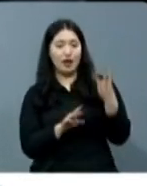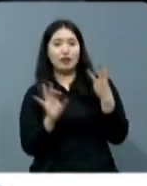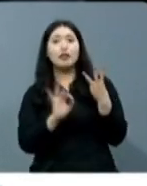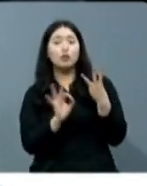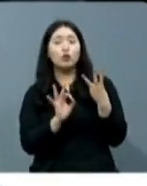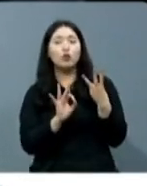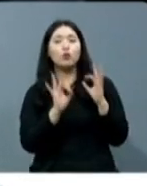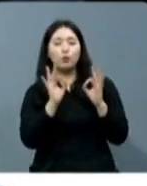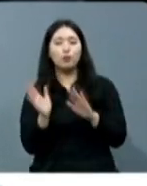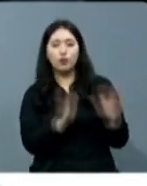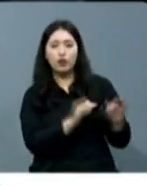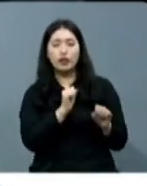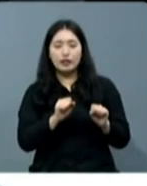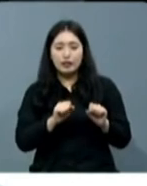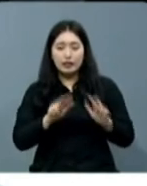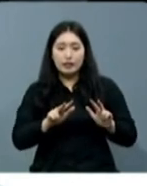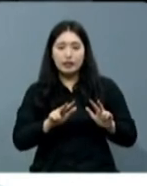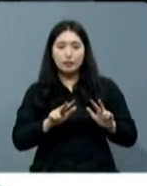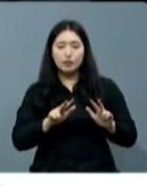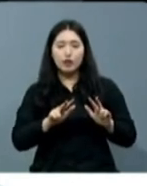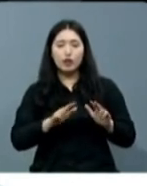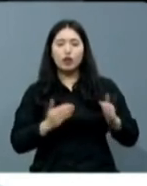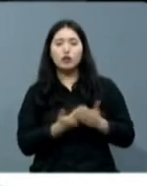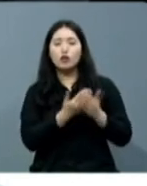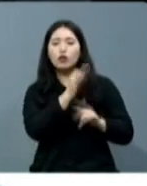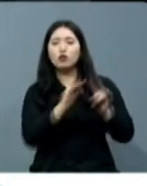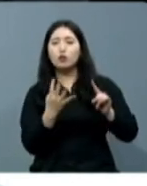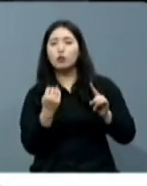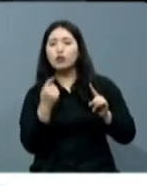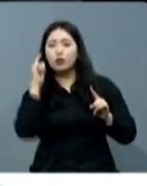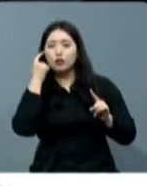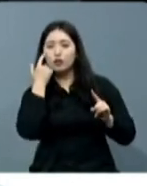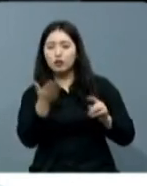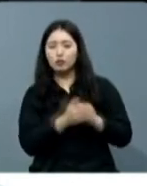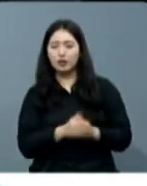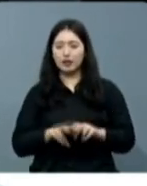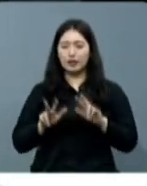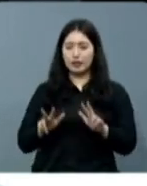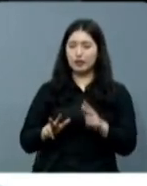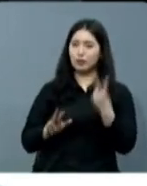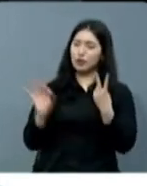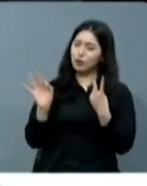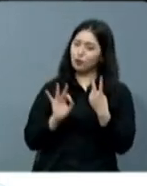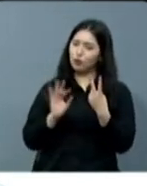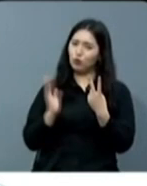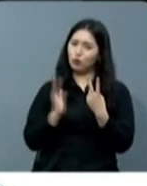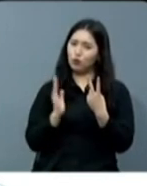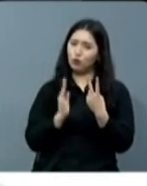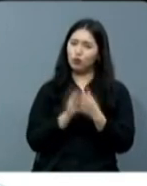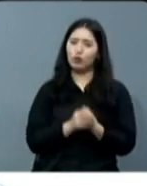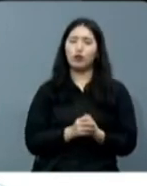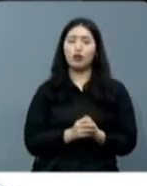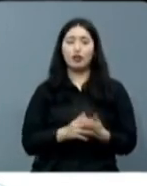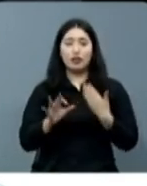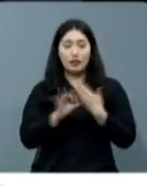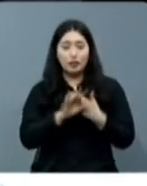예. 현재 잠재 성장률을 얼마라고 보십니까? 지금은 2% 내외로 아, 예. 보죠. 그렇습니다. 2%를 지금